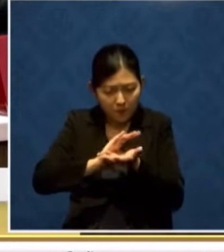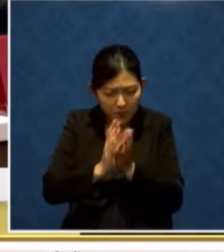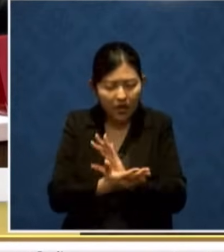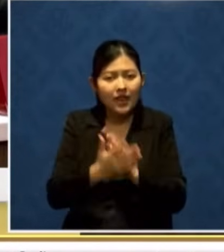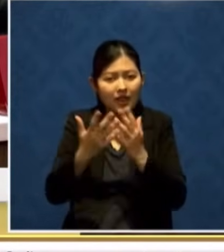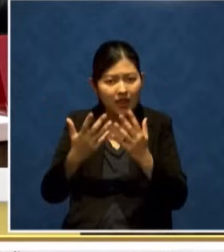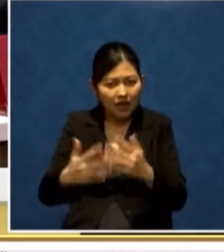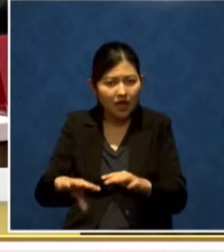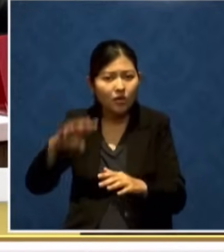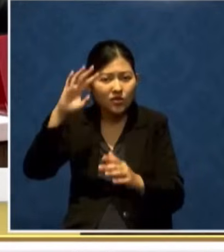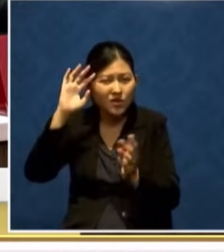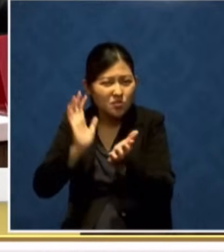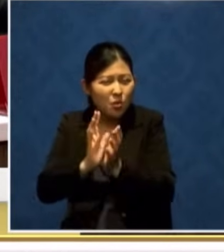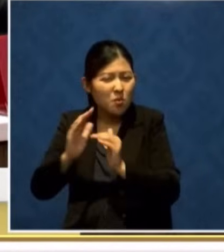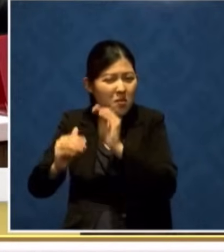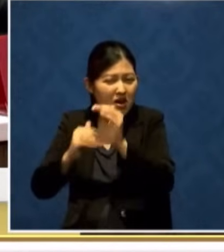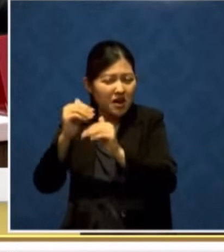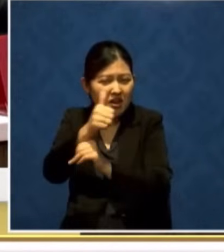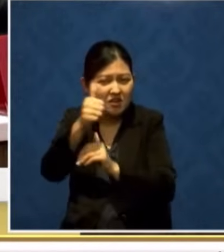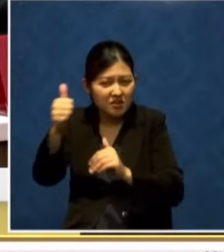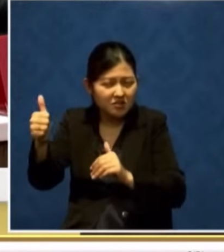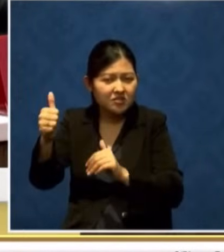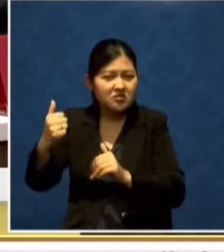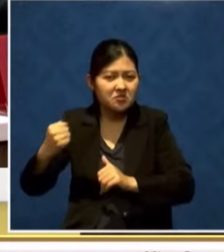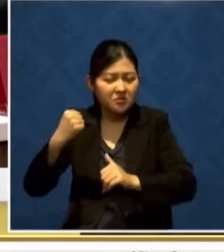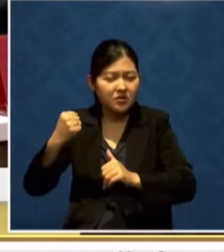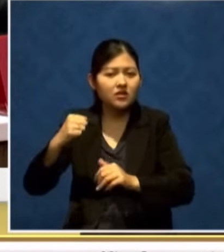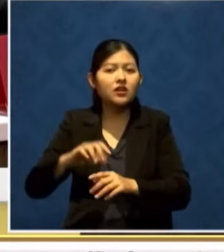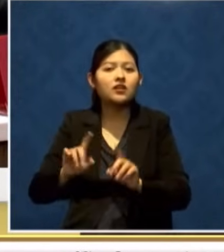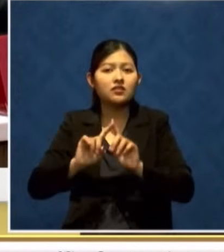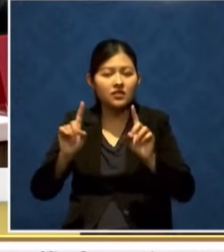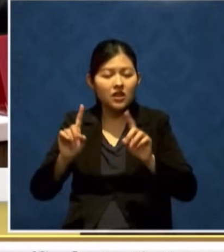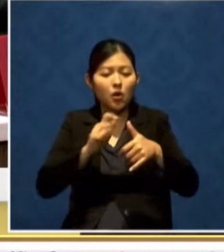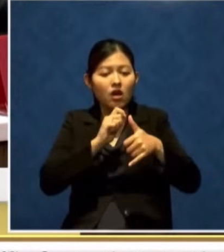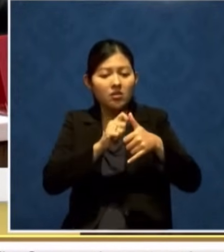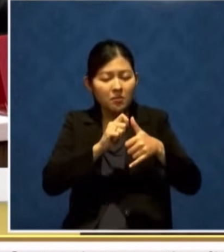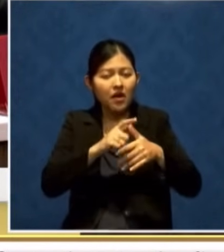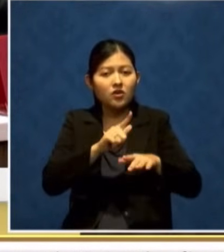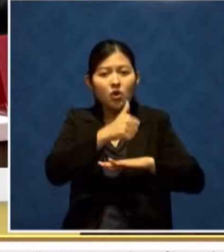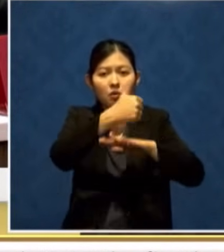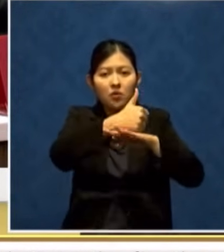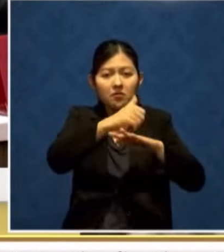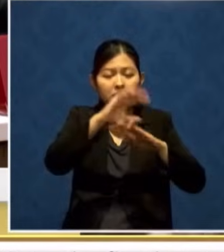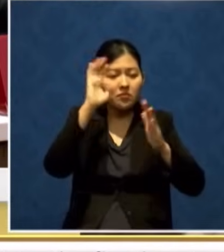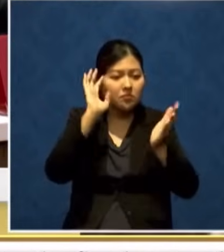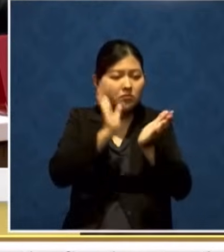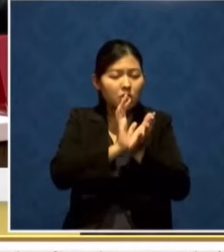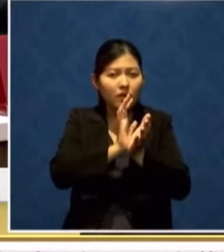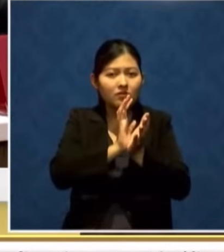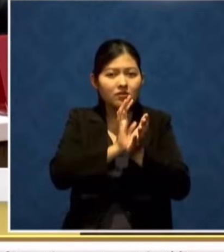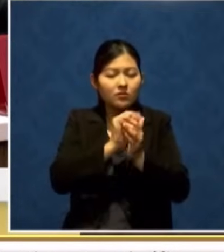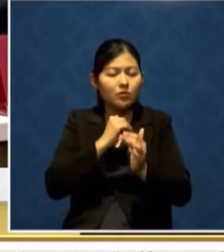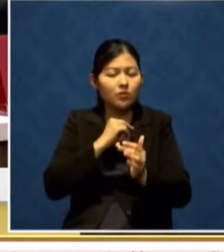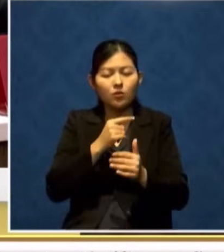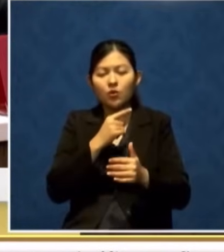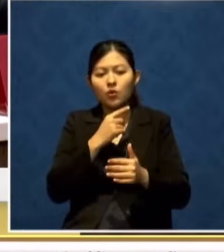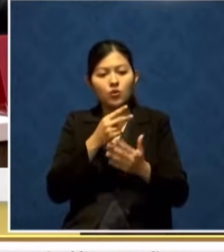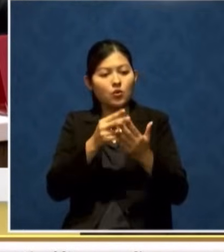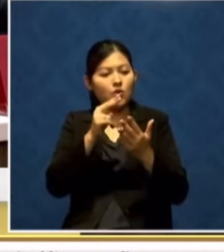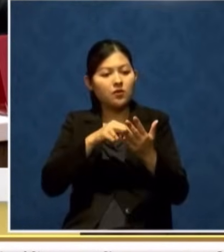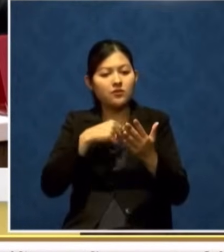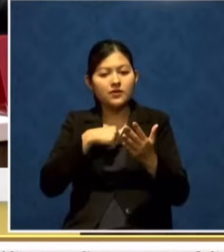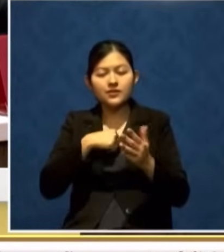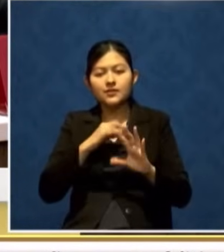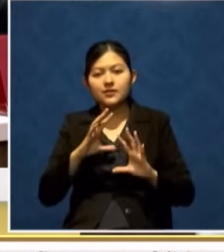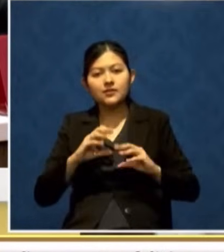ขึ้นแต่พอเห็นการสัมภาษณ์ของนายตำรวจชั้นผู้ใหญ่ดังกล่าวผมรับไม่ได้